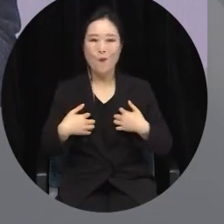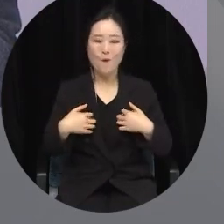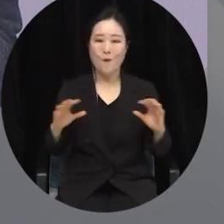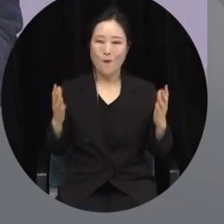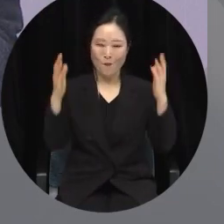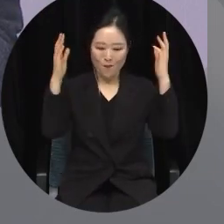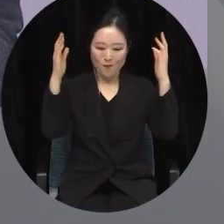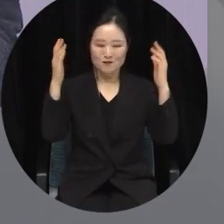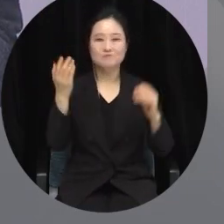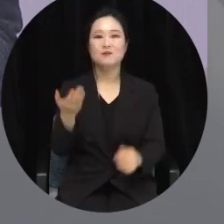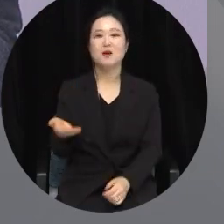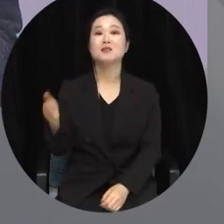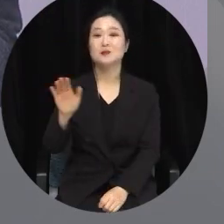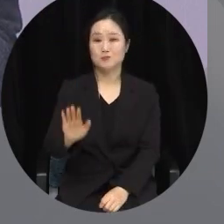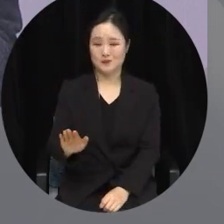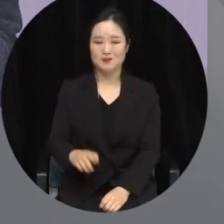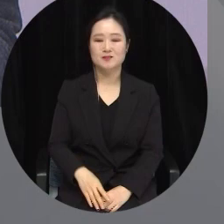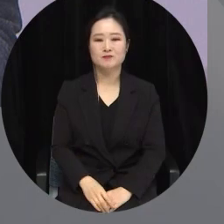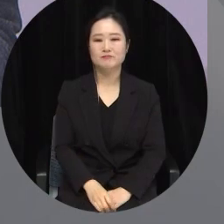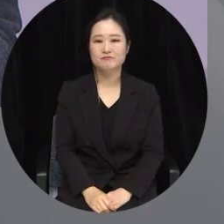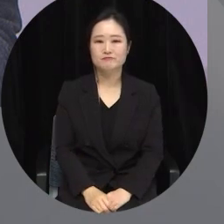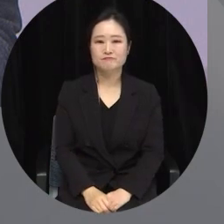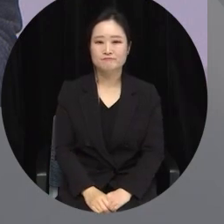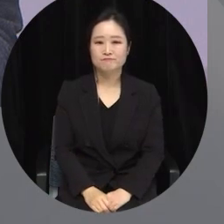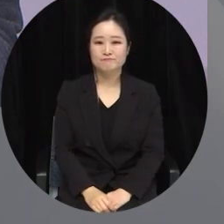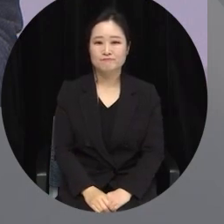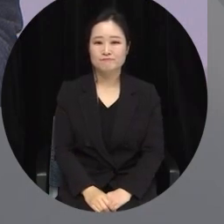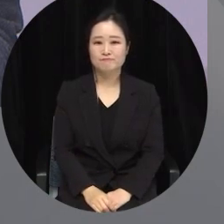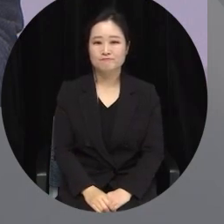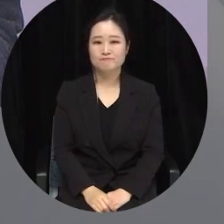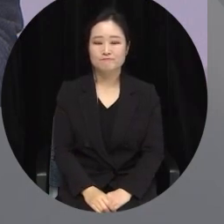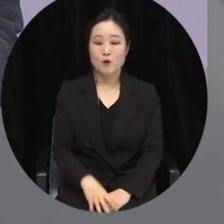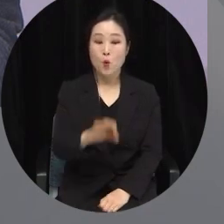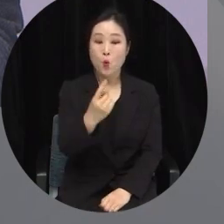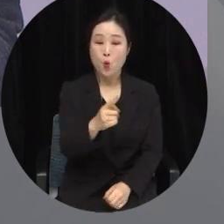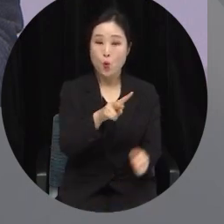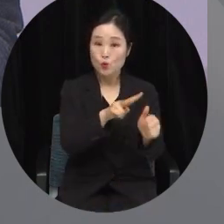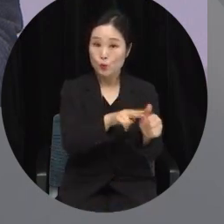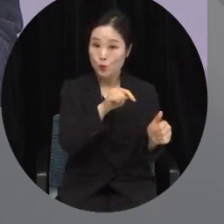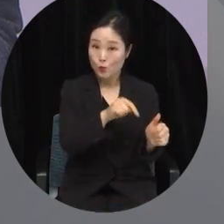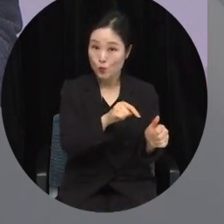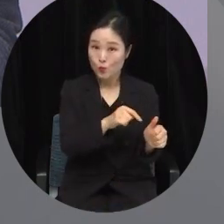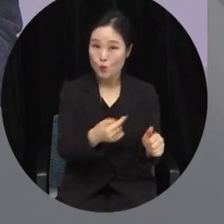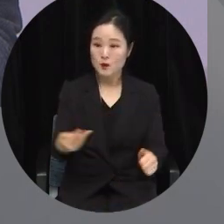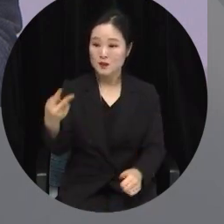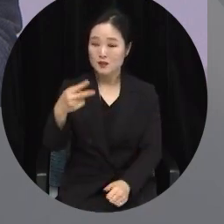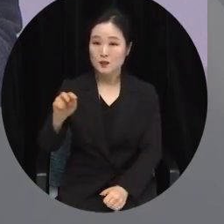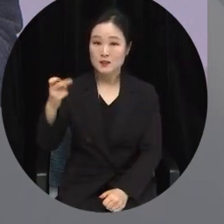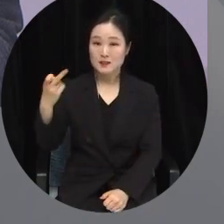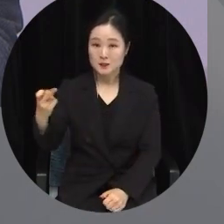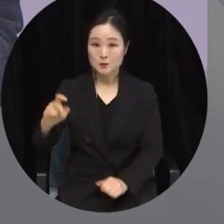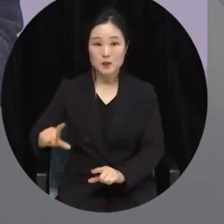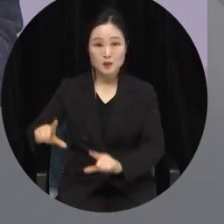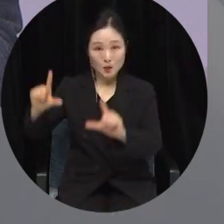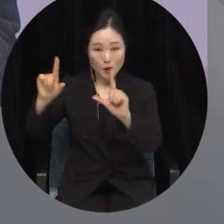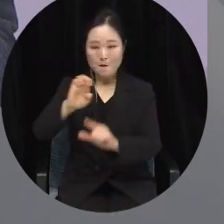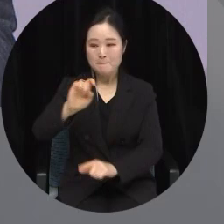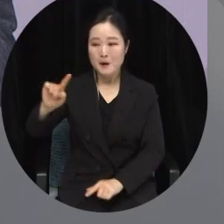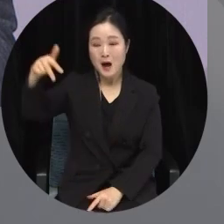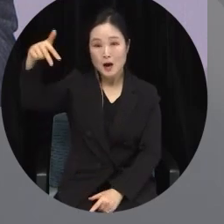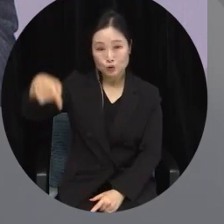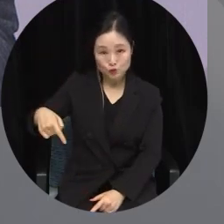그런데 후보자께서 2012년 파주갑 국회의원 예비후보로 출마할 때도